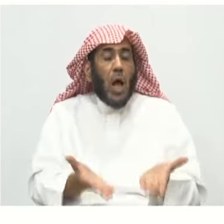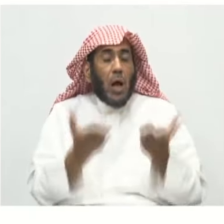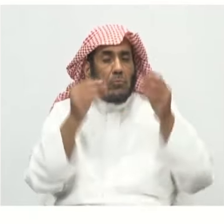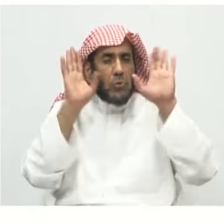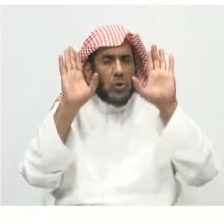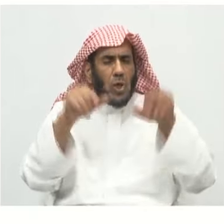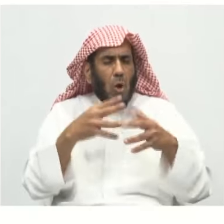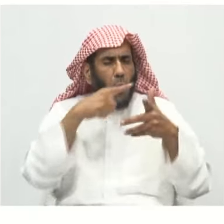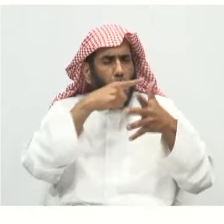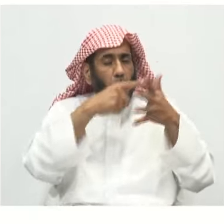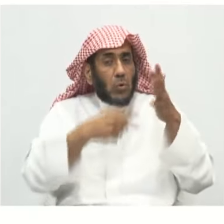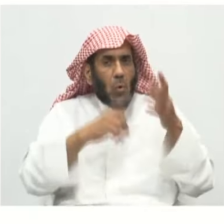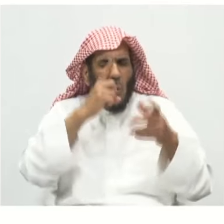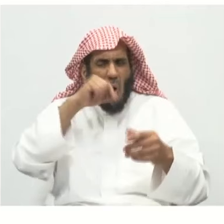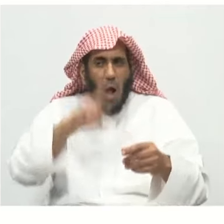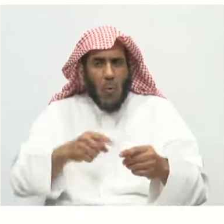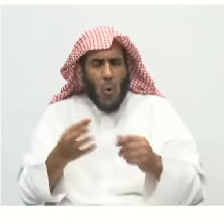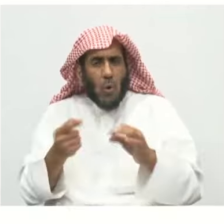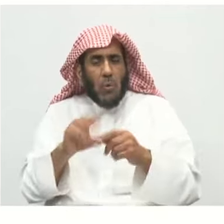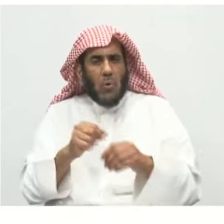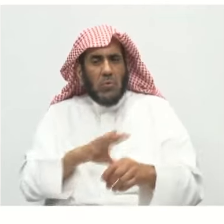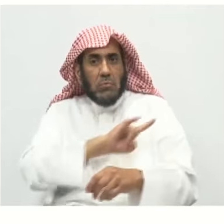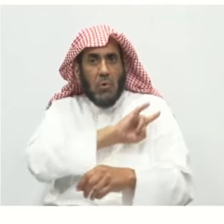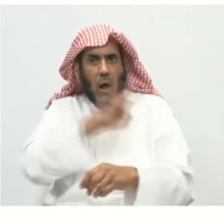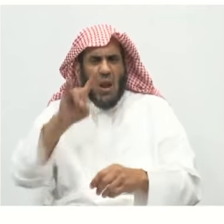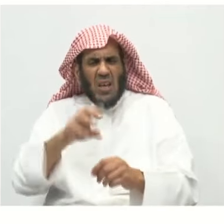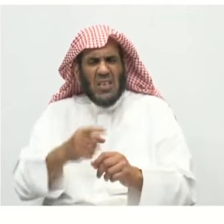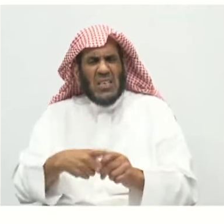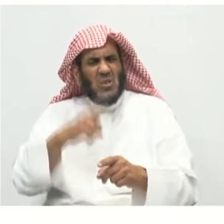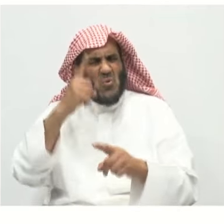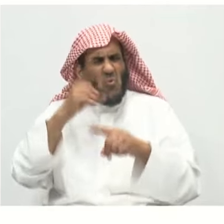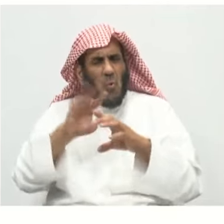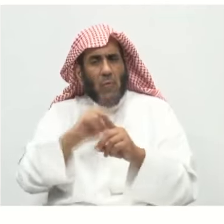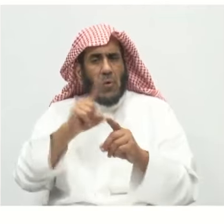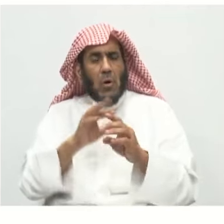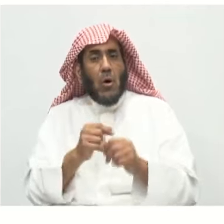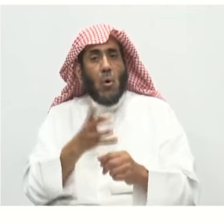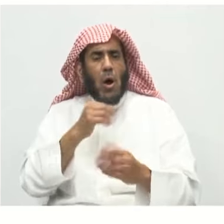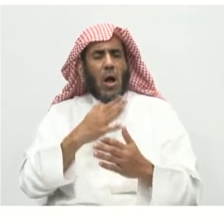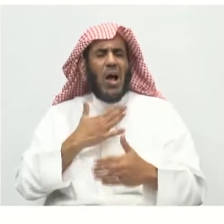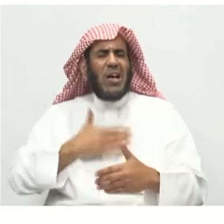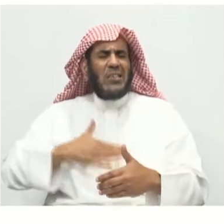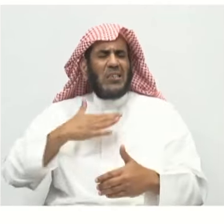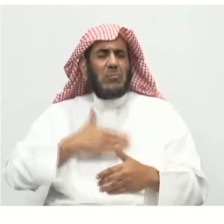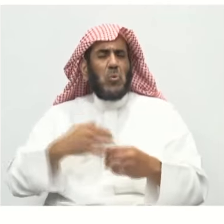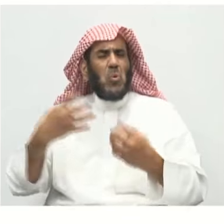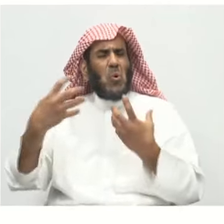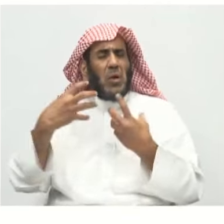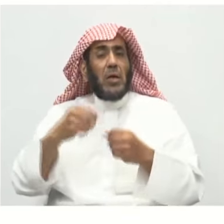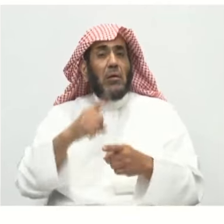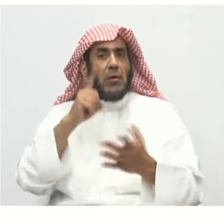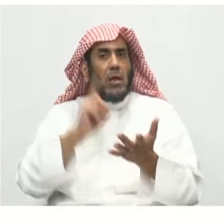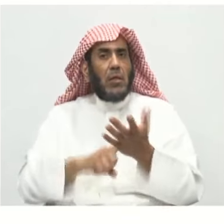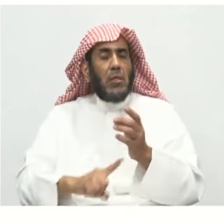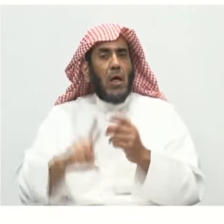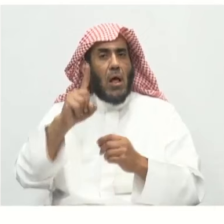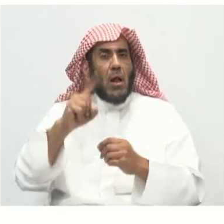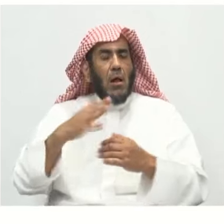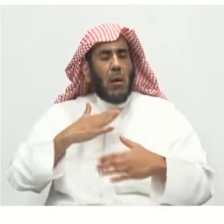وامر بالمعروف وانهى عن المنكر واصبر على ما اصابك ان ذلك من